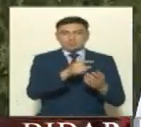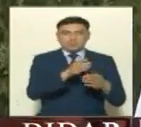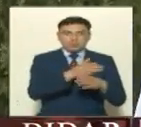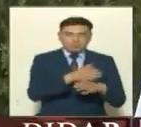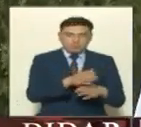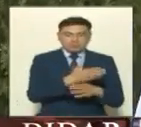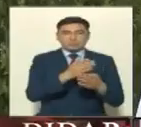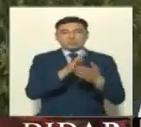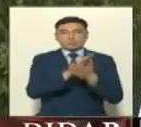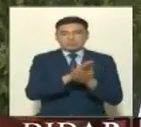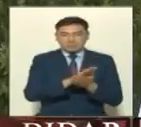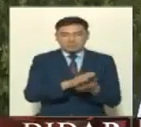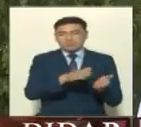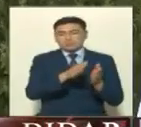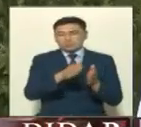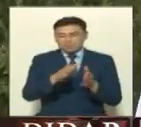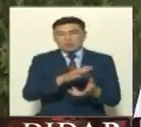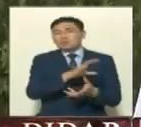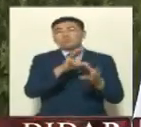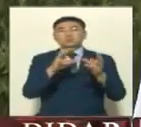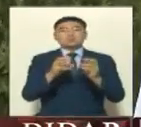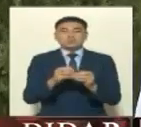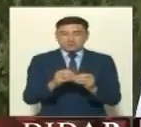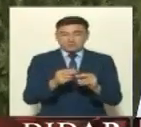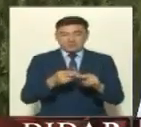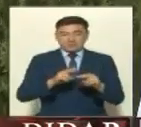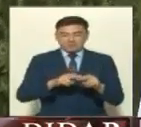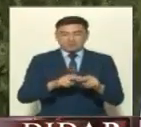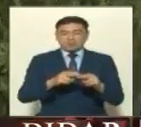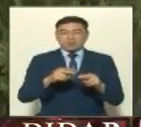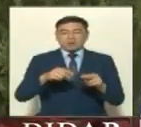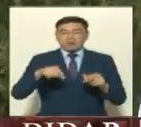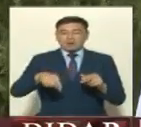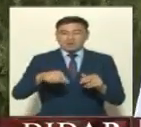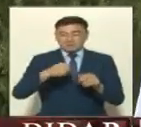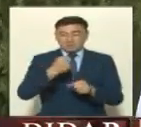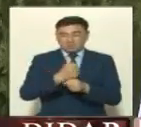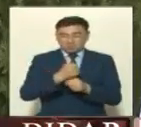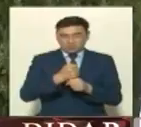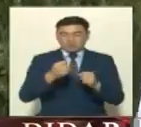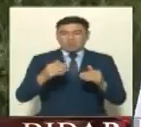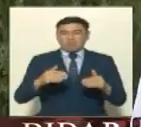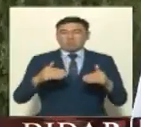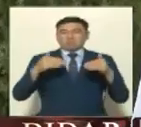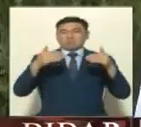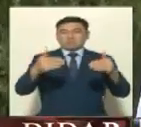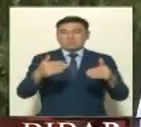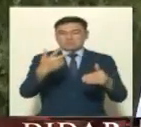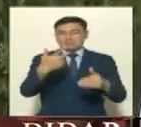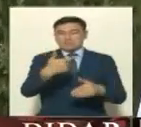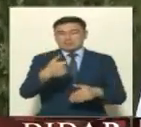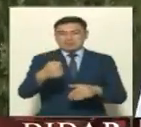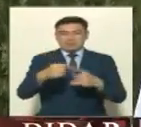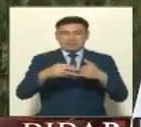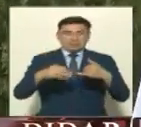по бассейнам. Планируется расширить существующие земли, это примерно 3 гектара, неиспользуемых земель. Там же планируется строительство